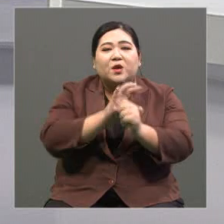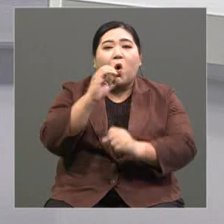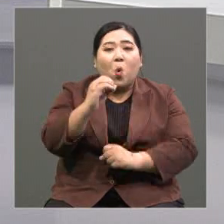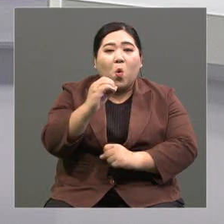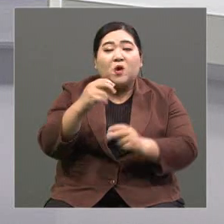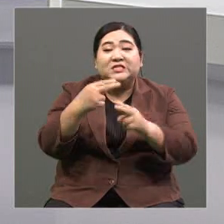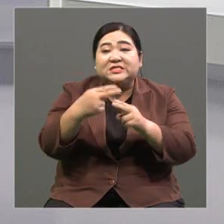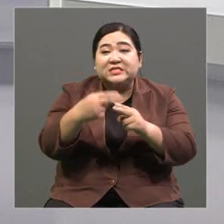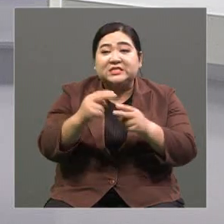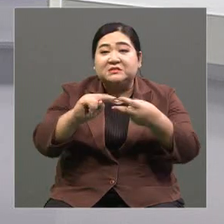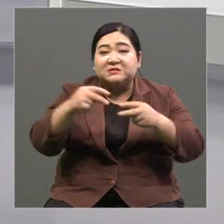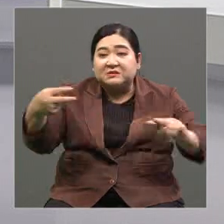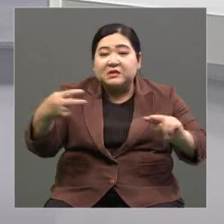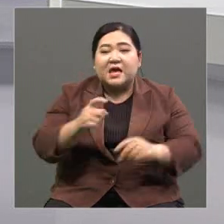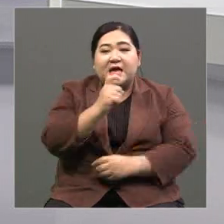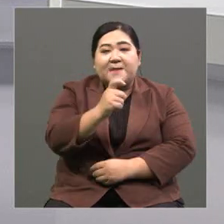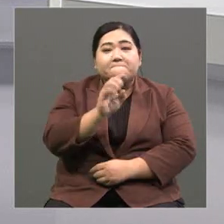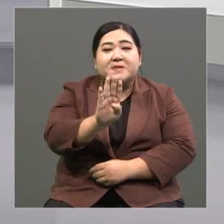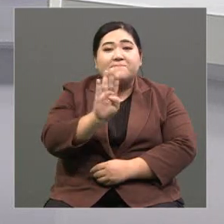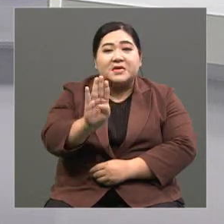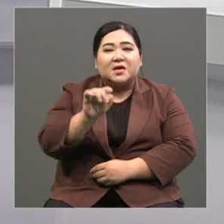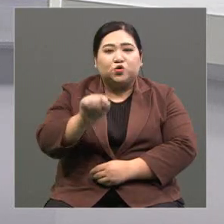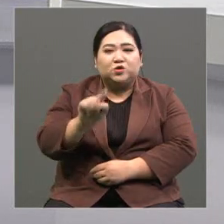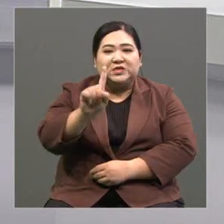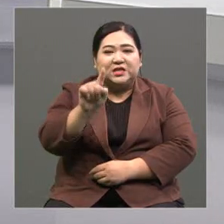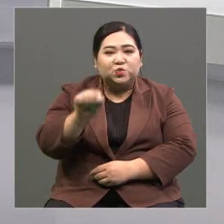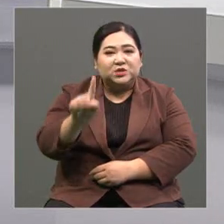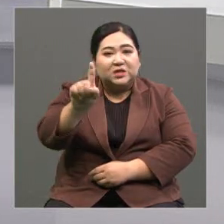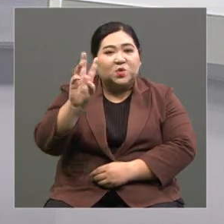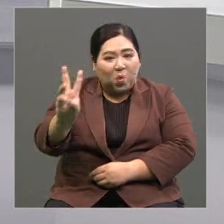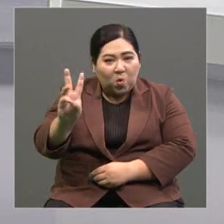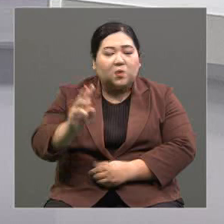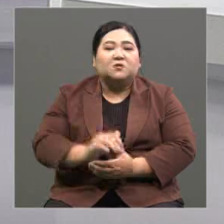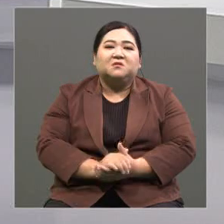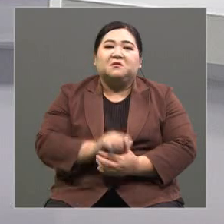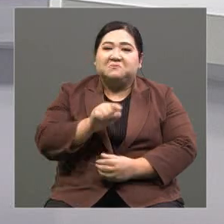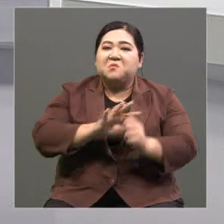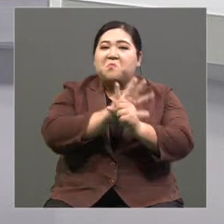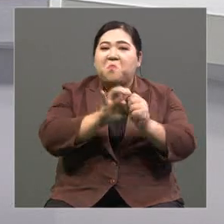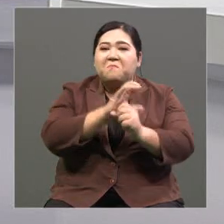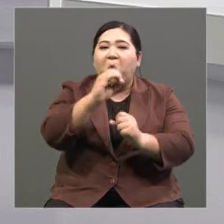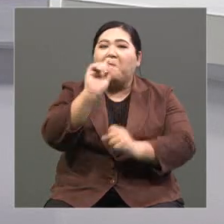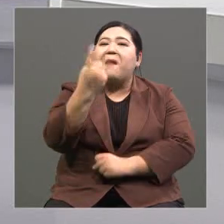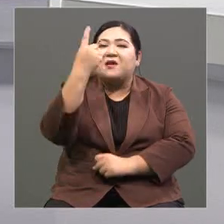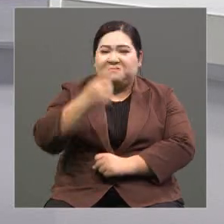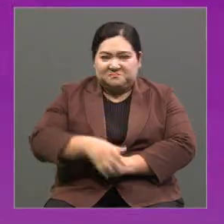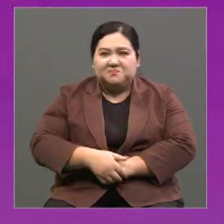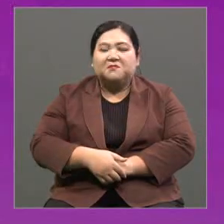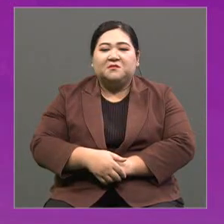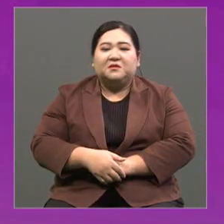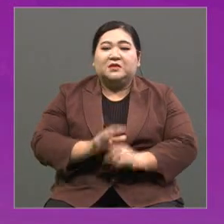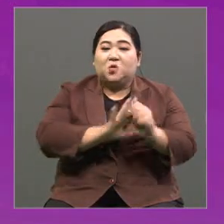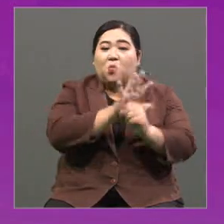ตอนนี้ที่เราเตือนกันคือxbb.1.16นะครับเป็นสายพันธุ์ลูกผสมยังไงตัวหลักอย่างเป็น